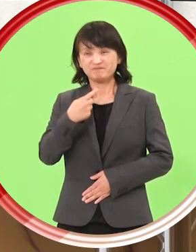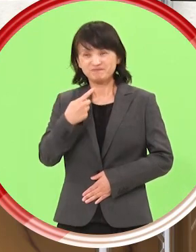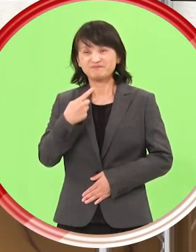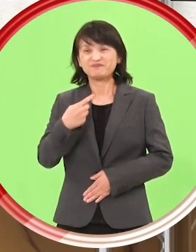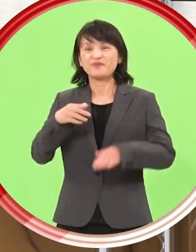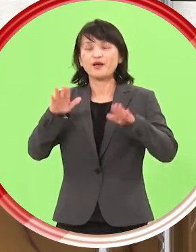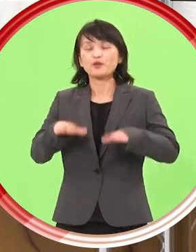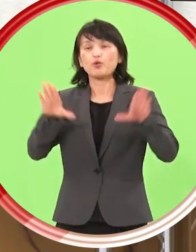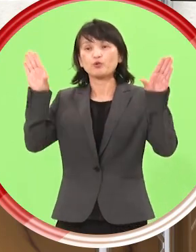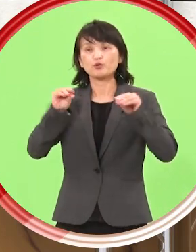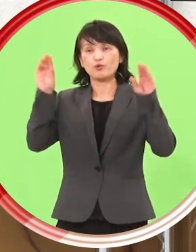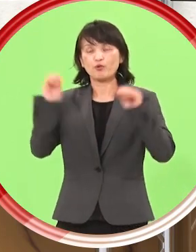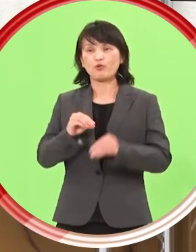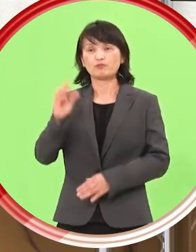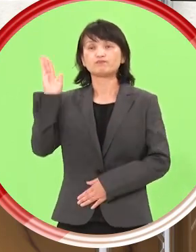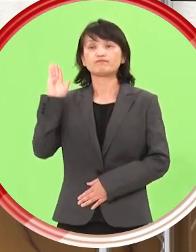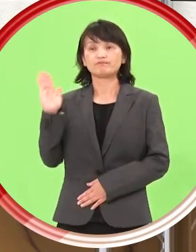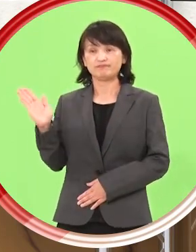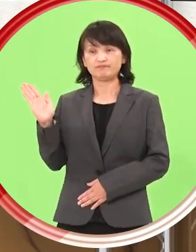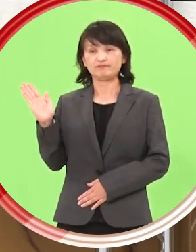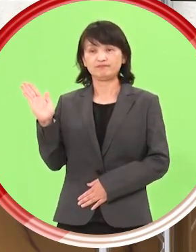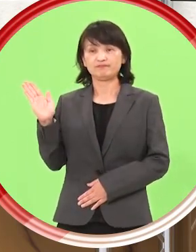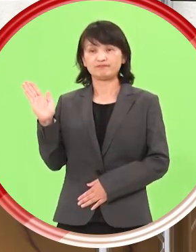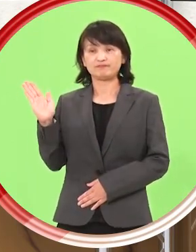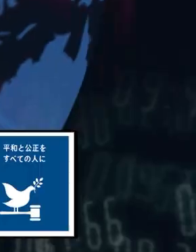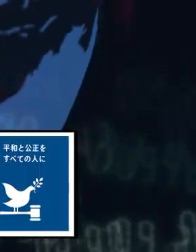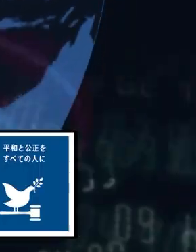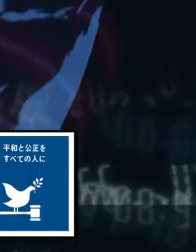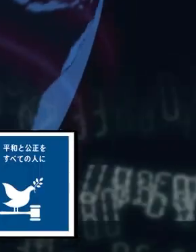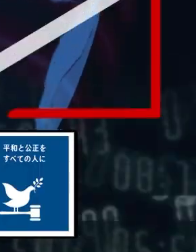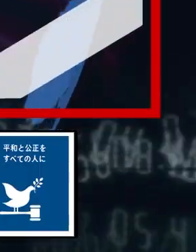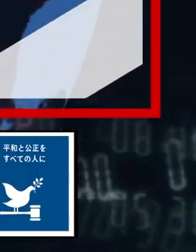です。今回の耳寄りな情報はこちらです。